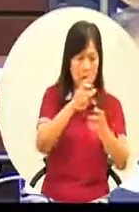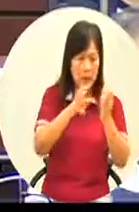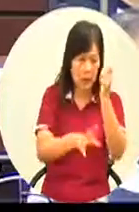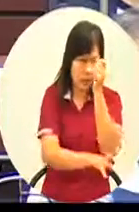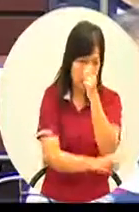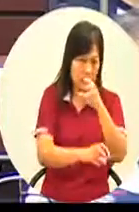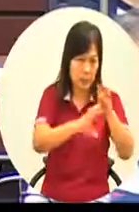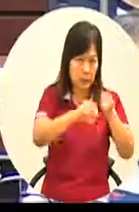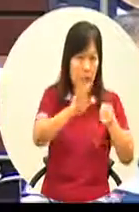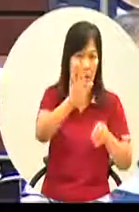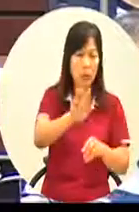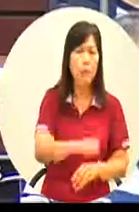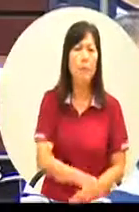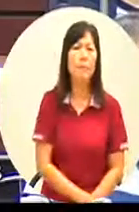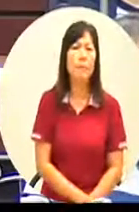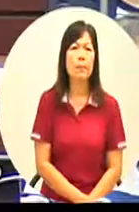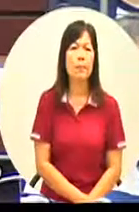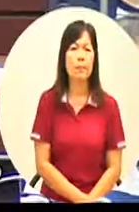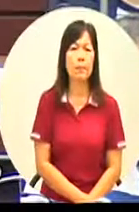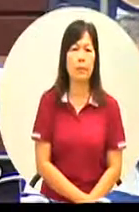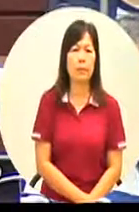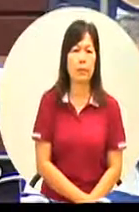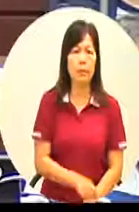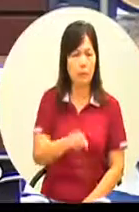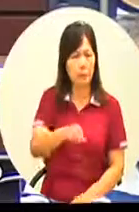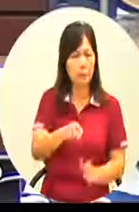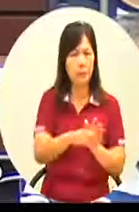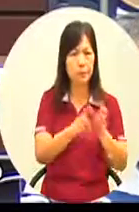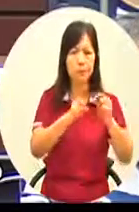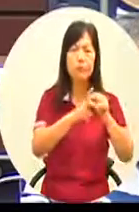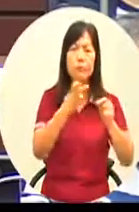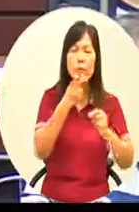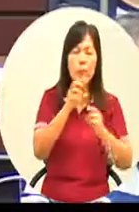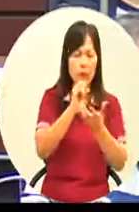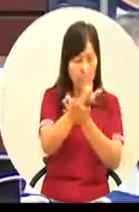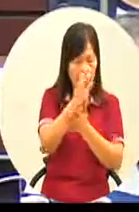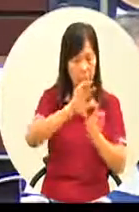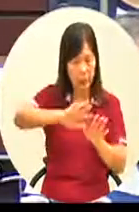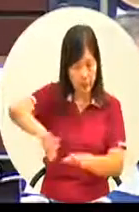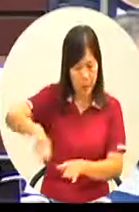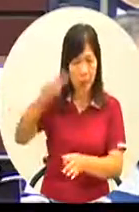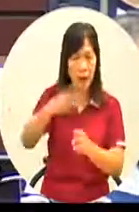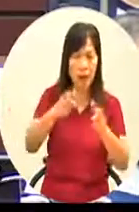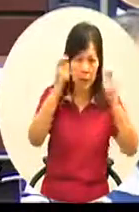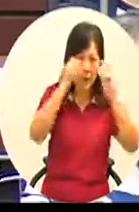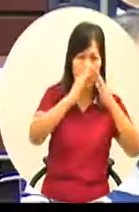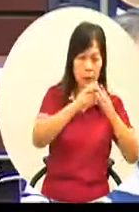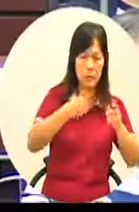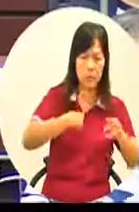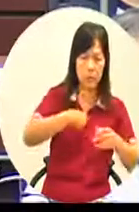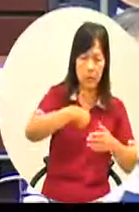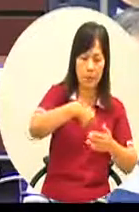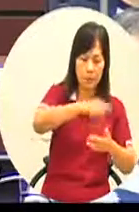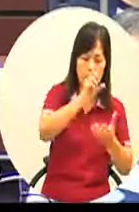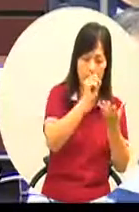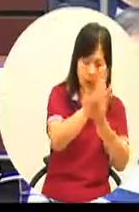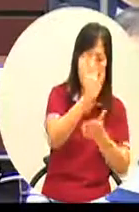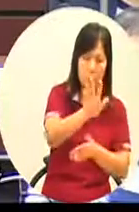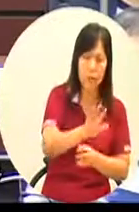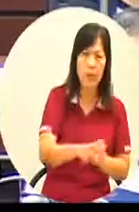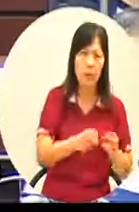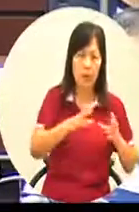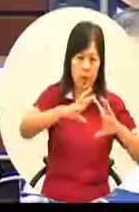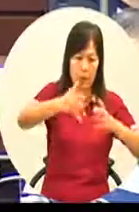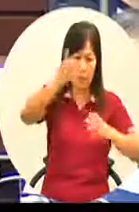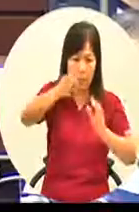事实上是这样，就是说，因为那天除了中央报告之外，也有高雄市去做报告。那总统正